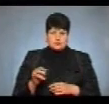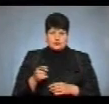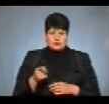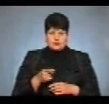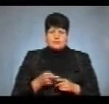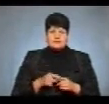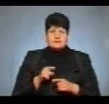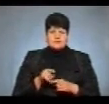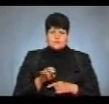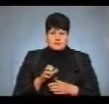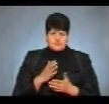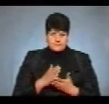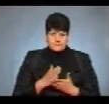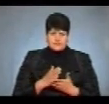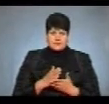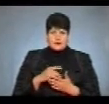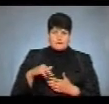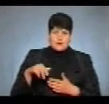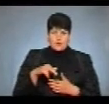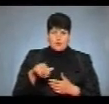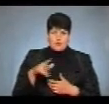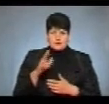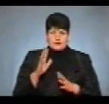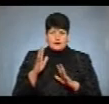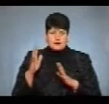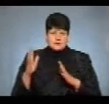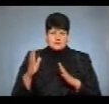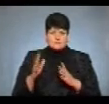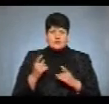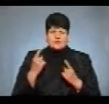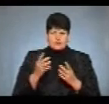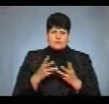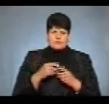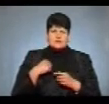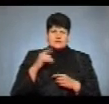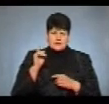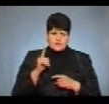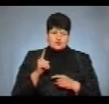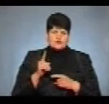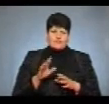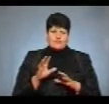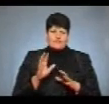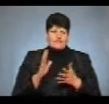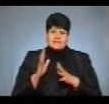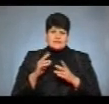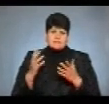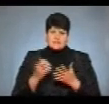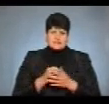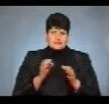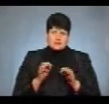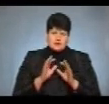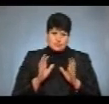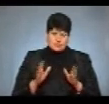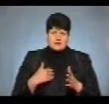тих безпритульних собак. Ми обходили ліс. По великому рахунку я знала, що в лісі ми нікого практично не знайдемо. Так воно і сталося.